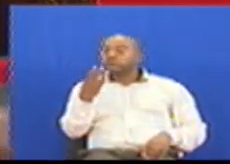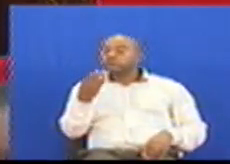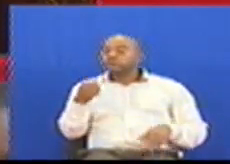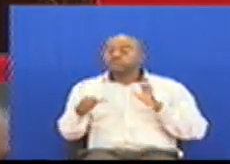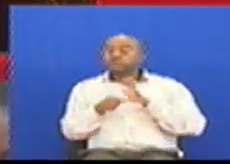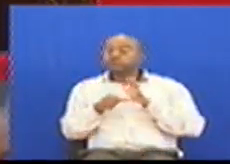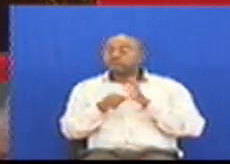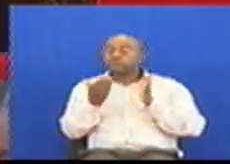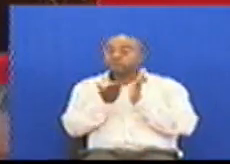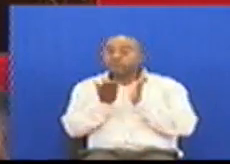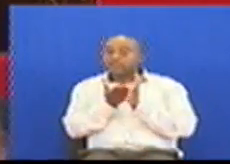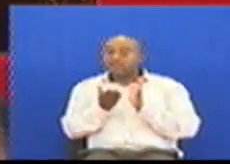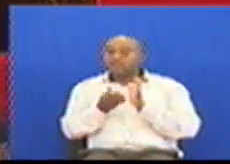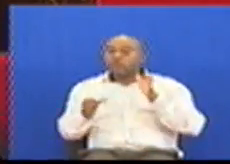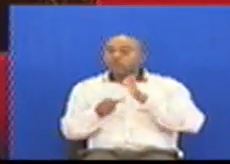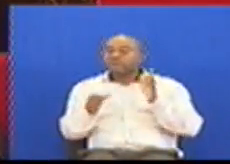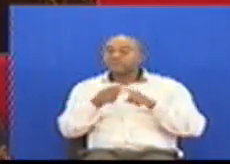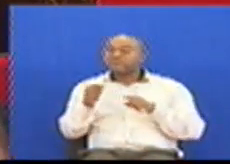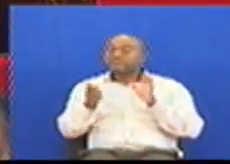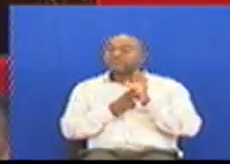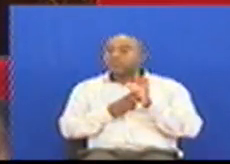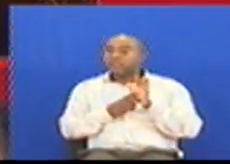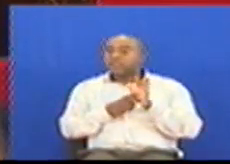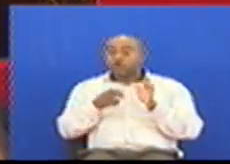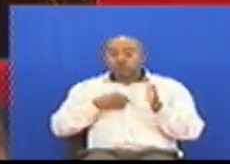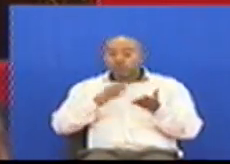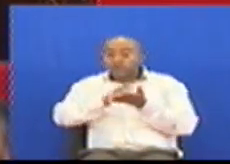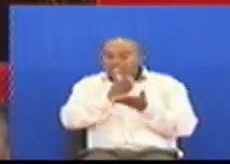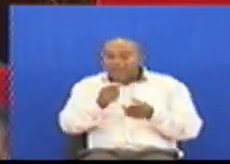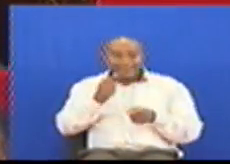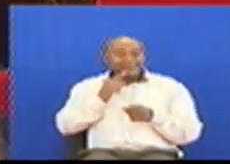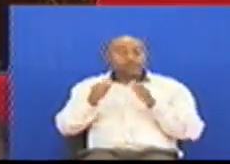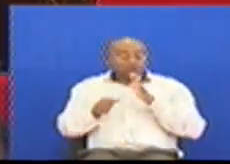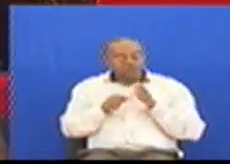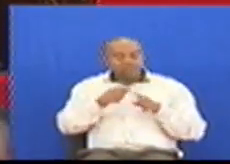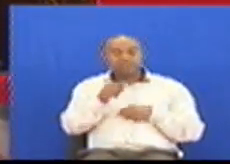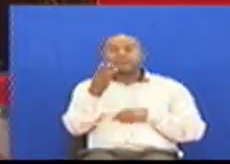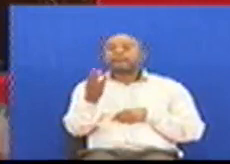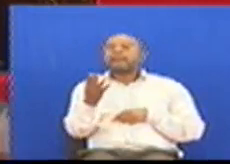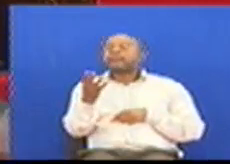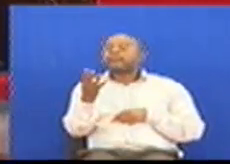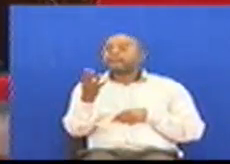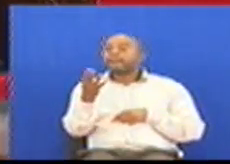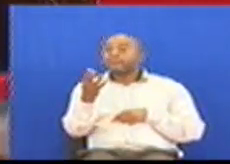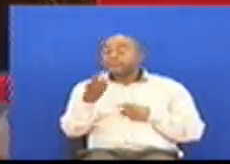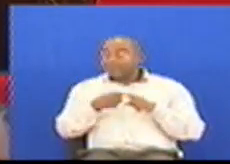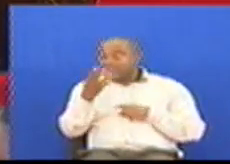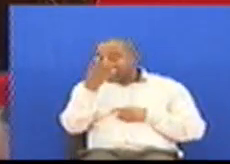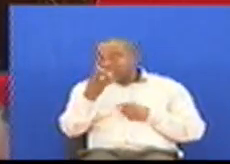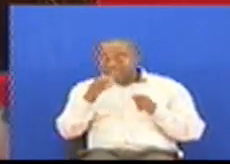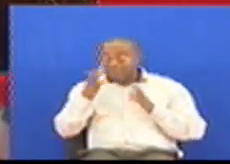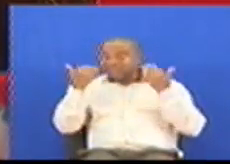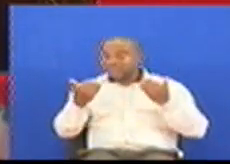700. Ukigawanya hapo ni kwamba kila mwanafunzi anapata shilingi 428 na senti 60. Hivi 428 kwa maisha ya sasa